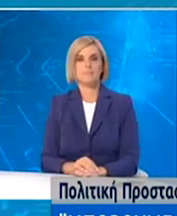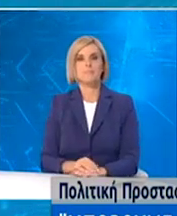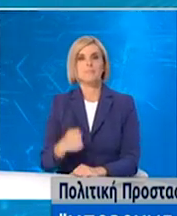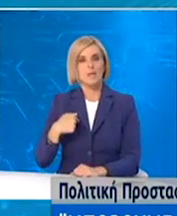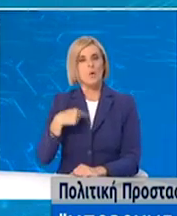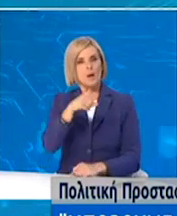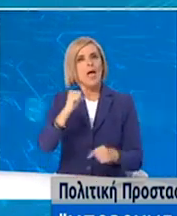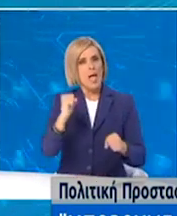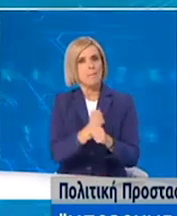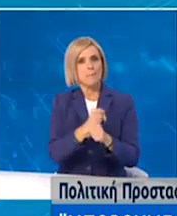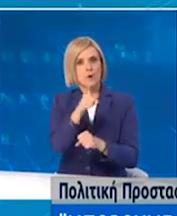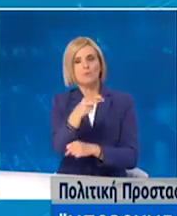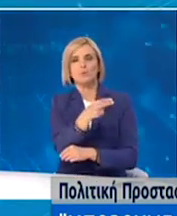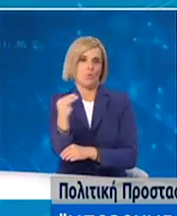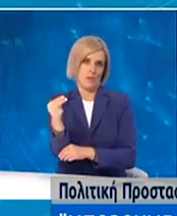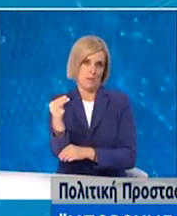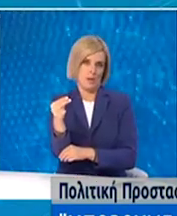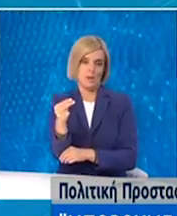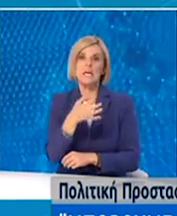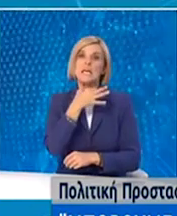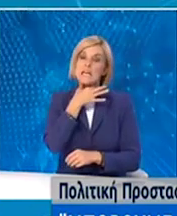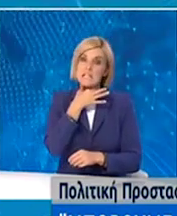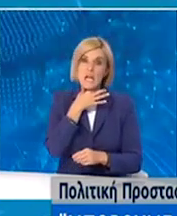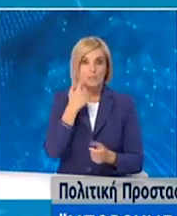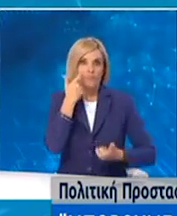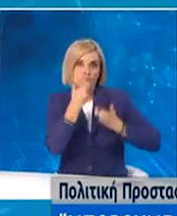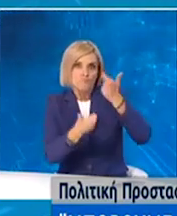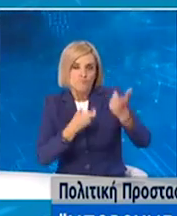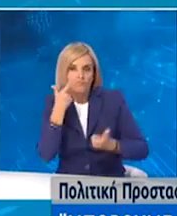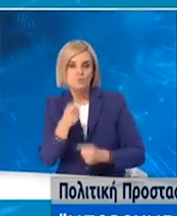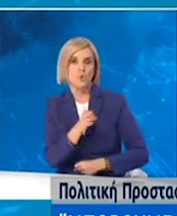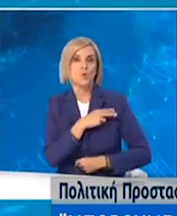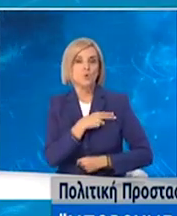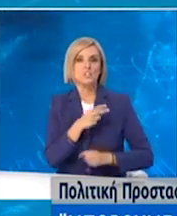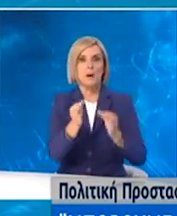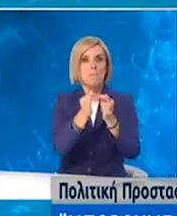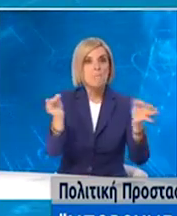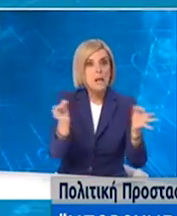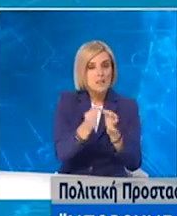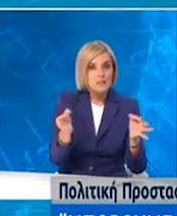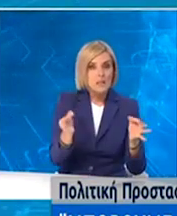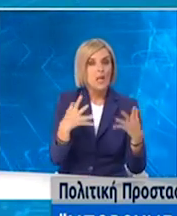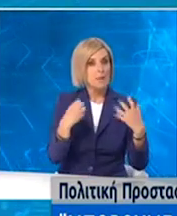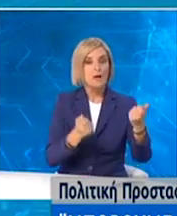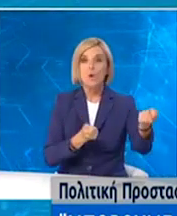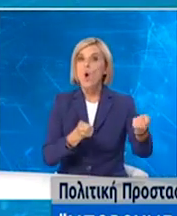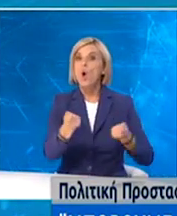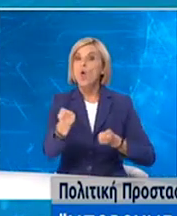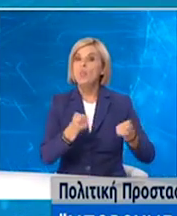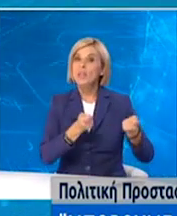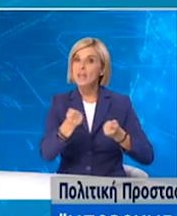σημείο. Είπατε λοιπόν, επαναλάβατε και δικαίως, ότι χρειάζεται εγρήγορση, να λαμβάνουμε μέτρα. Υπάρχει οδηγία λοιπόν να φοράει ο